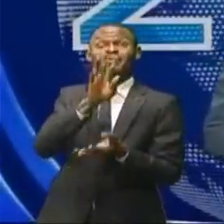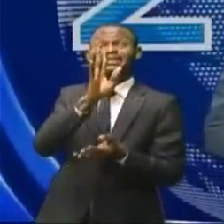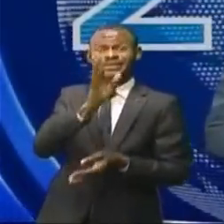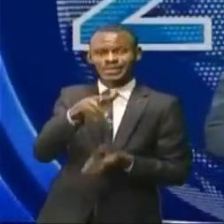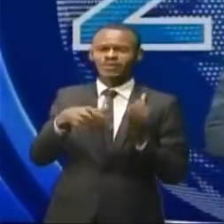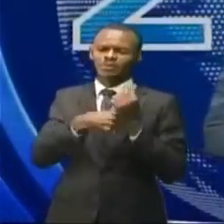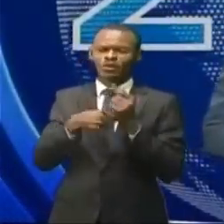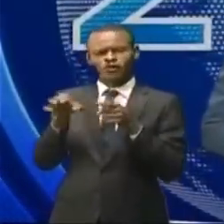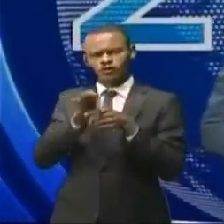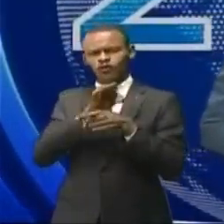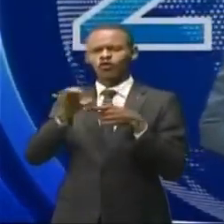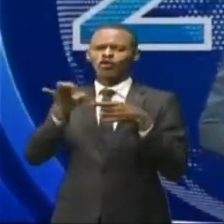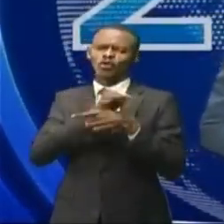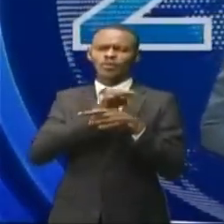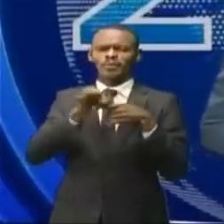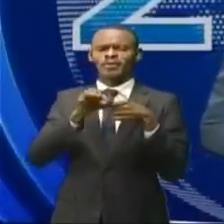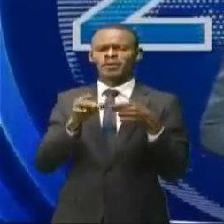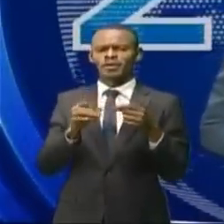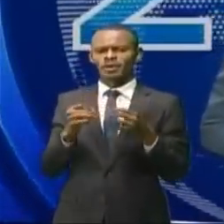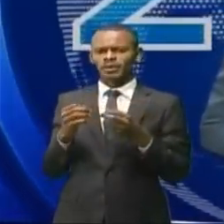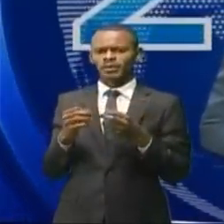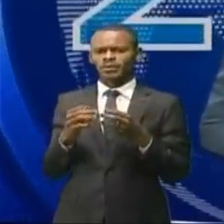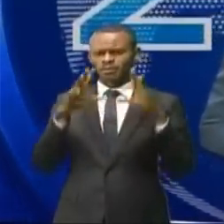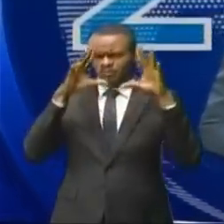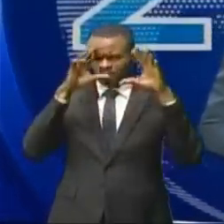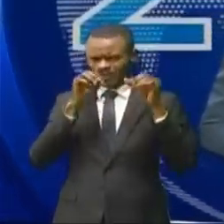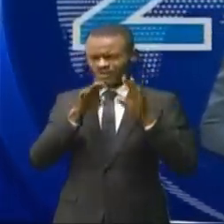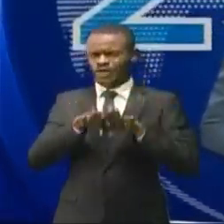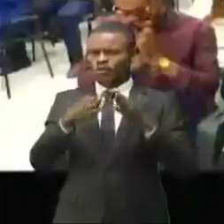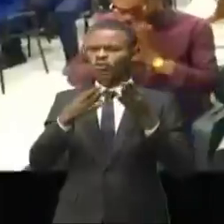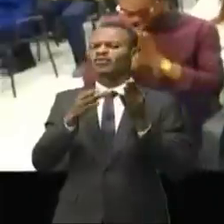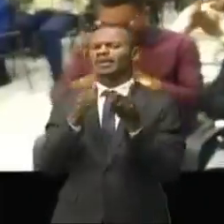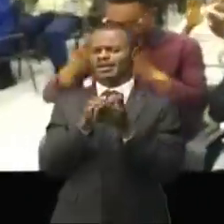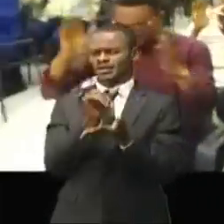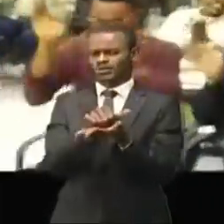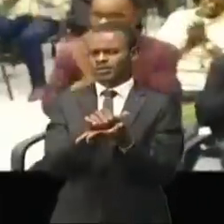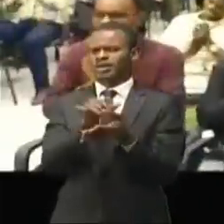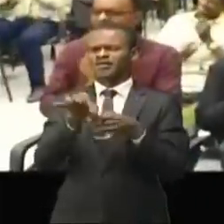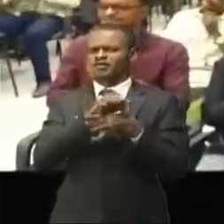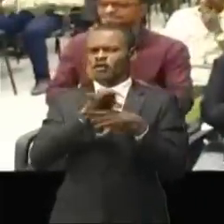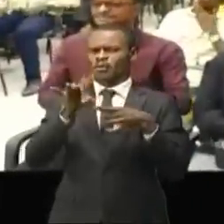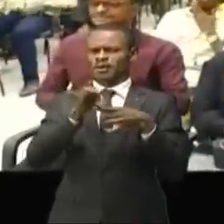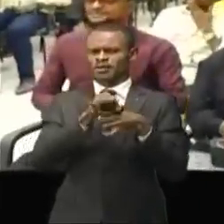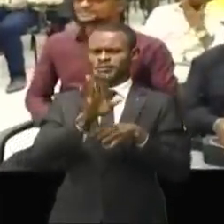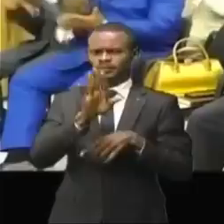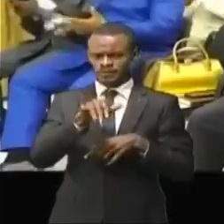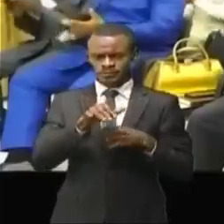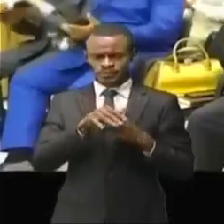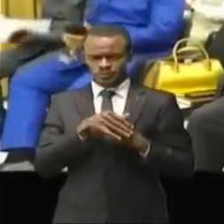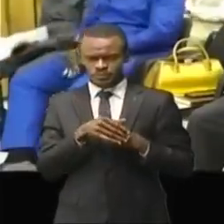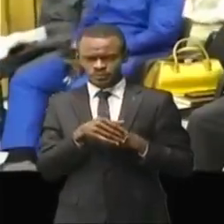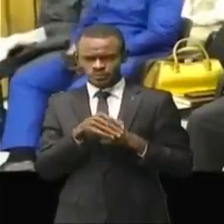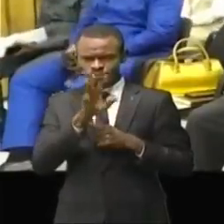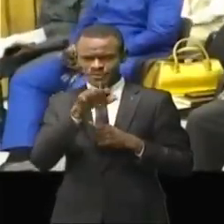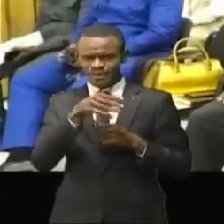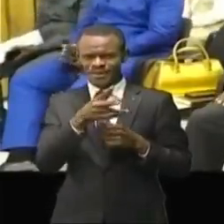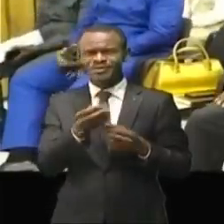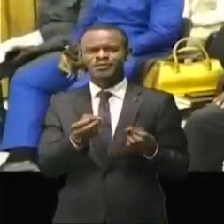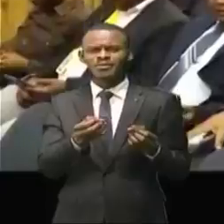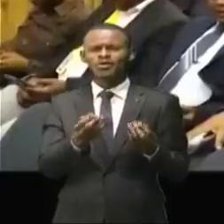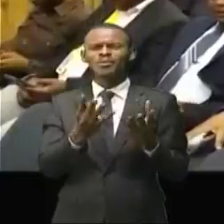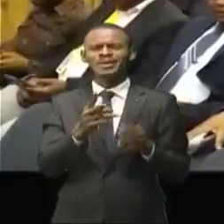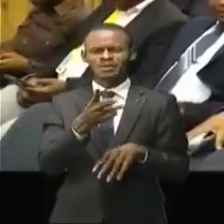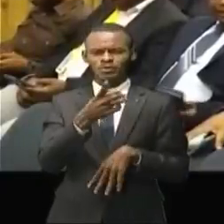et indépendant je reste au fond de reportage c'est un total de 2500